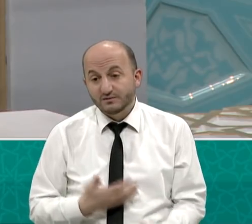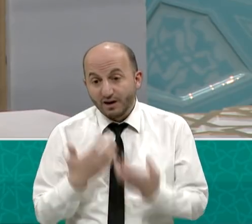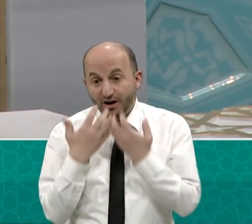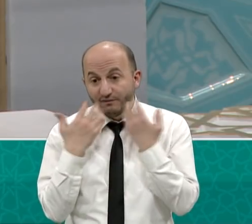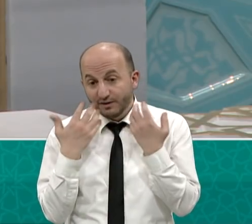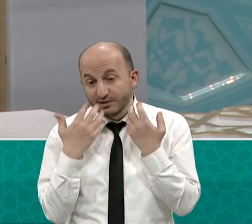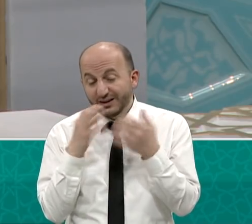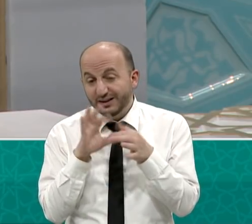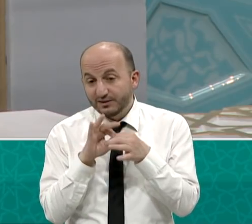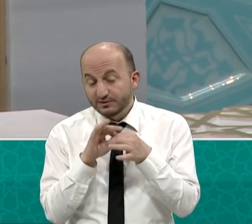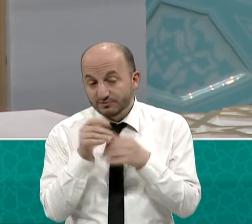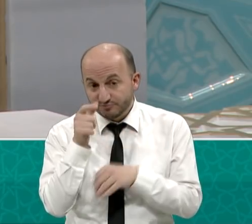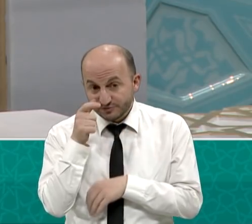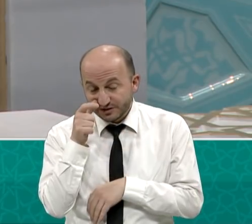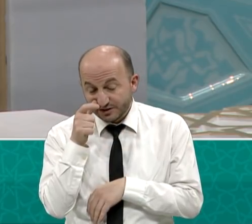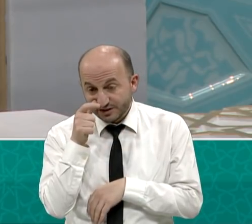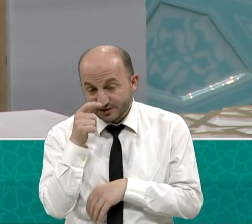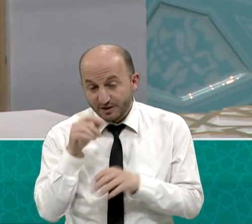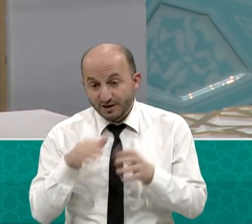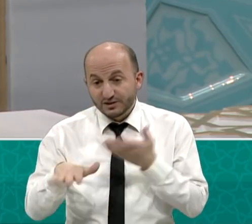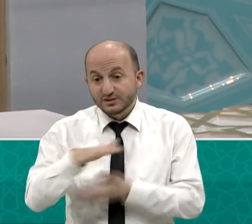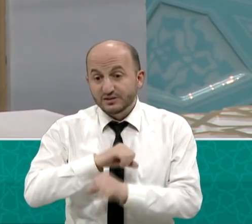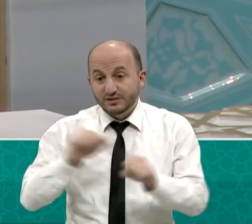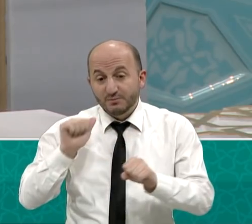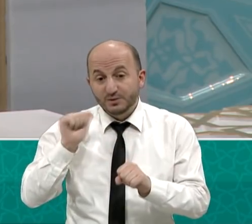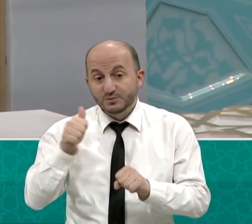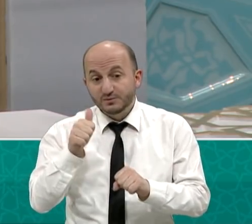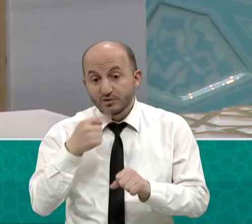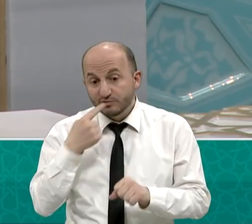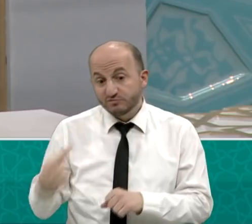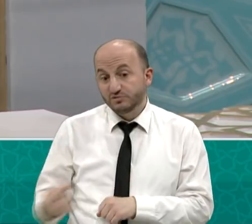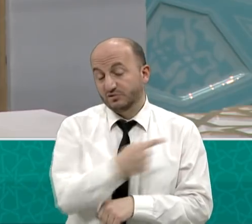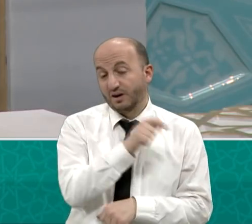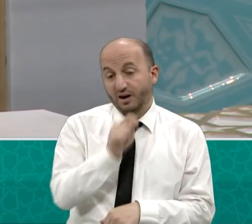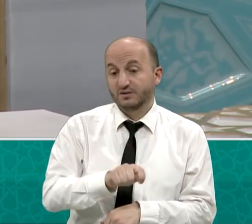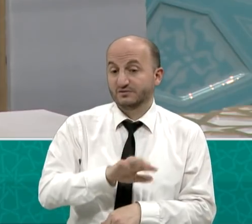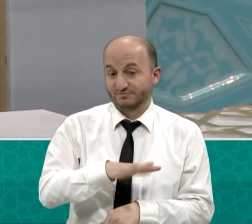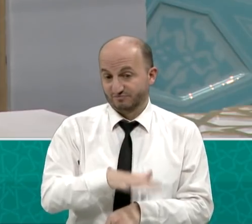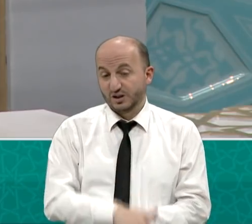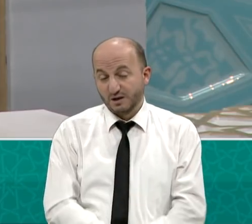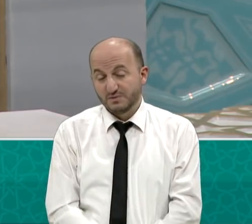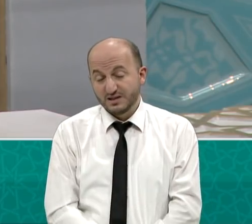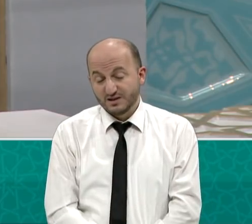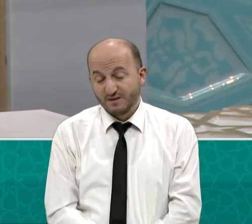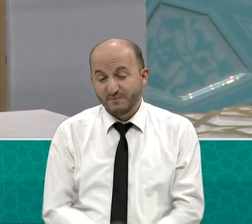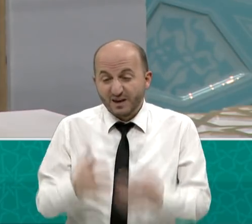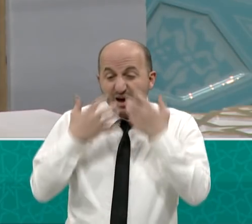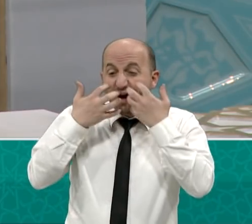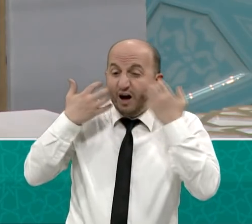ol, kıyamet günü şikayetçi olmasın. Efendimizin mahlukata merhameti açısından. Eğer